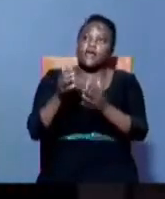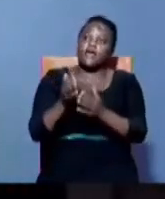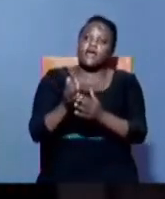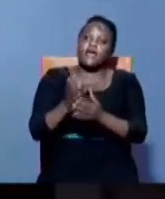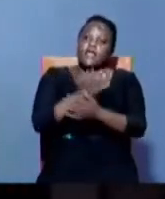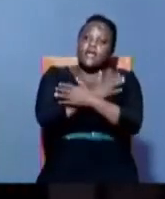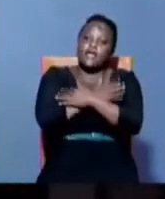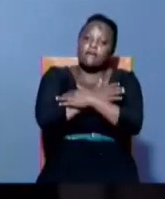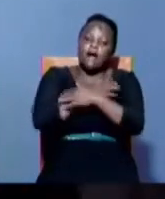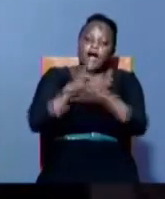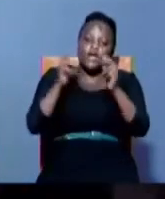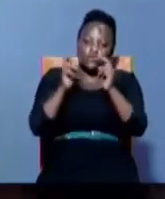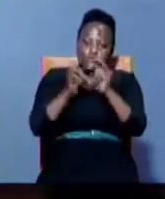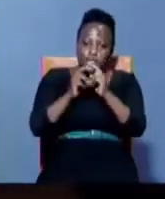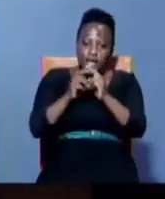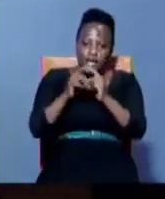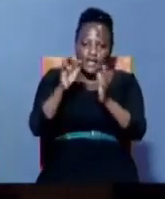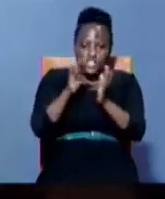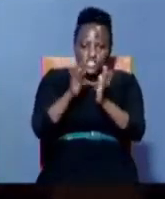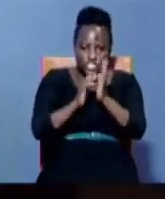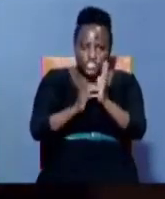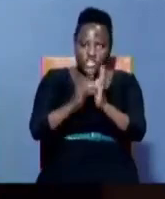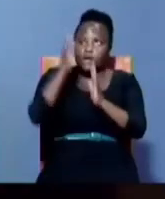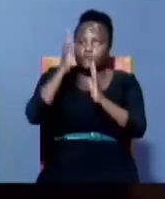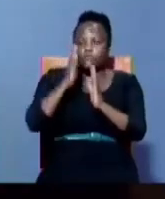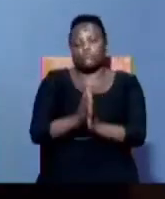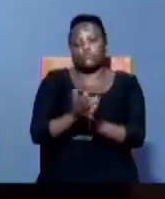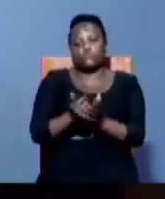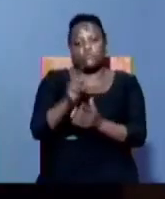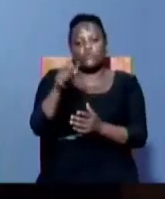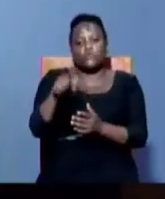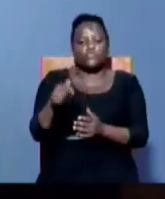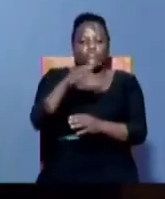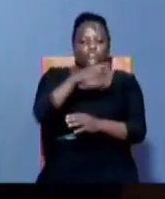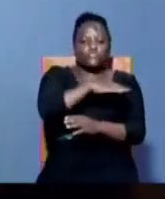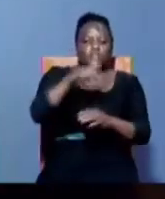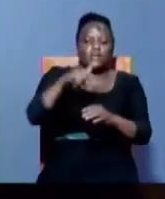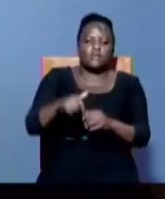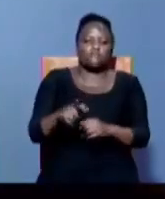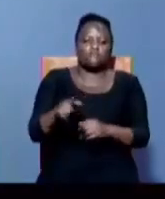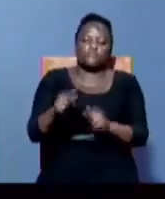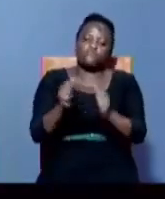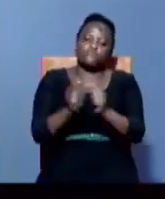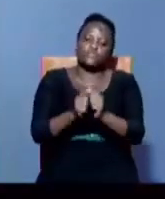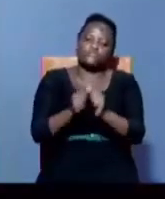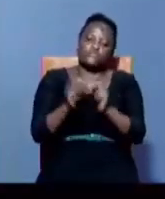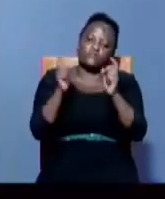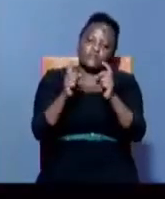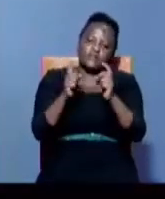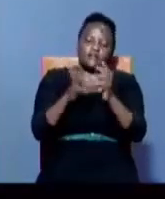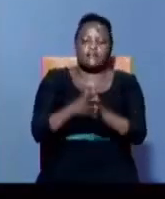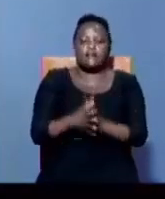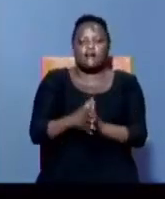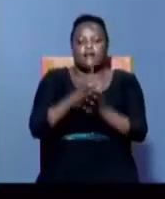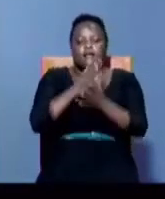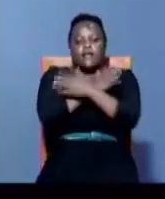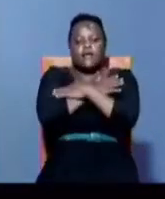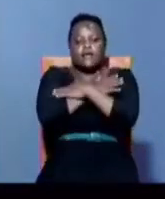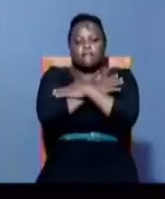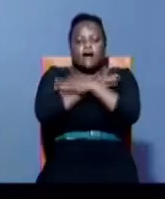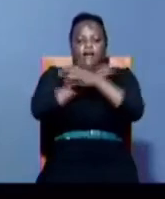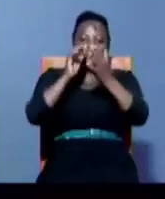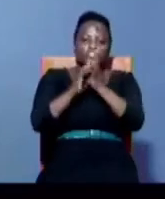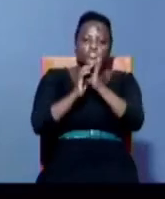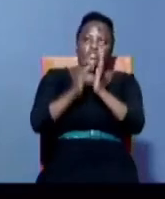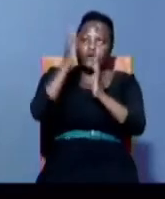ya Mungu. Na kwa sababu hiyo, jioni ya leo hapa kuna vitu vinakutana. Hapa kuna neema na inakutana na sheria ya Mungu,